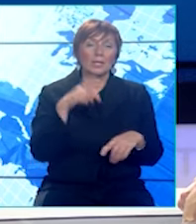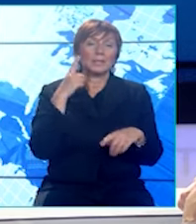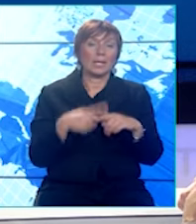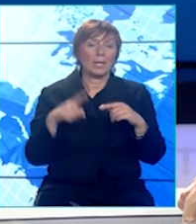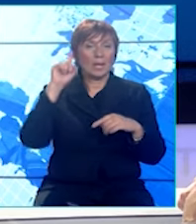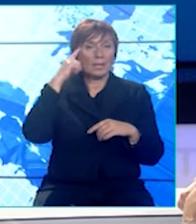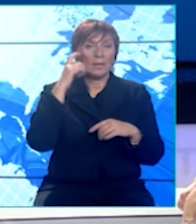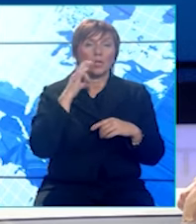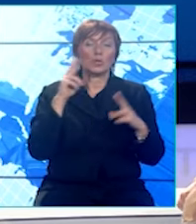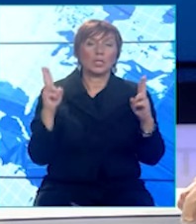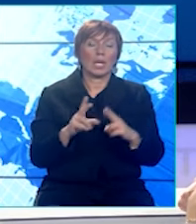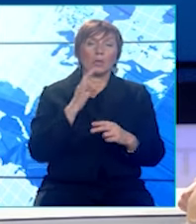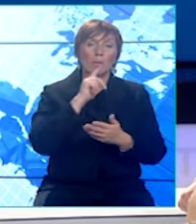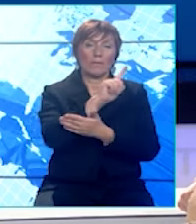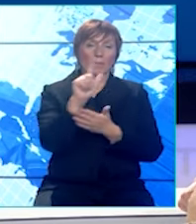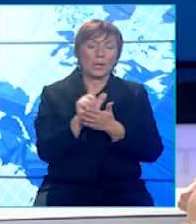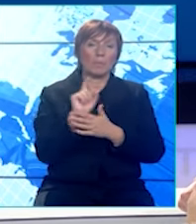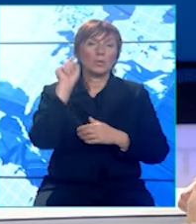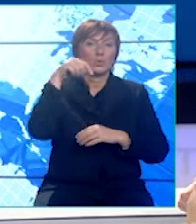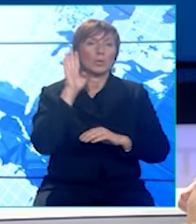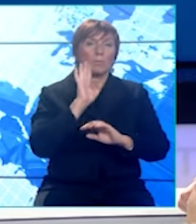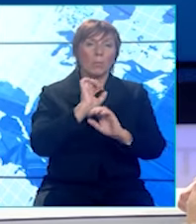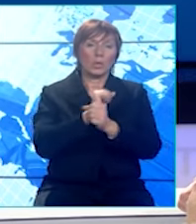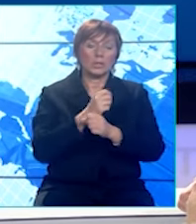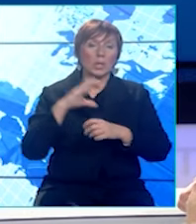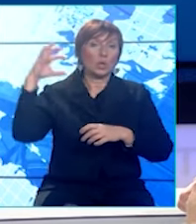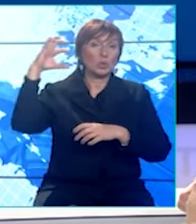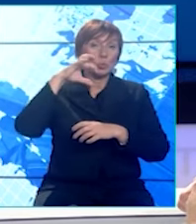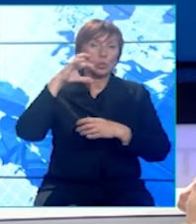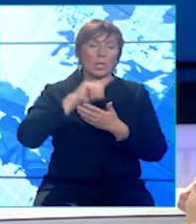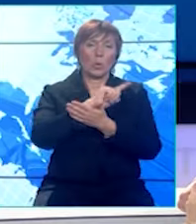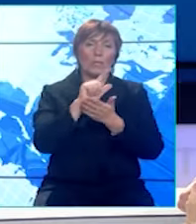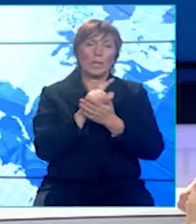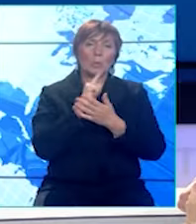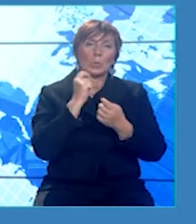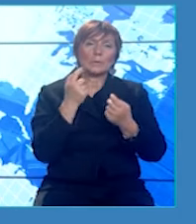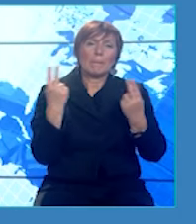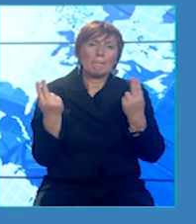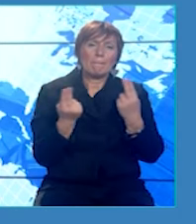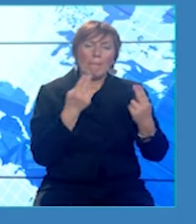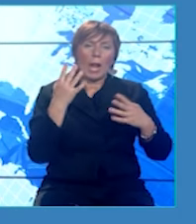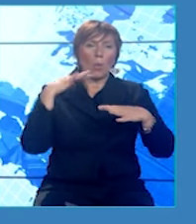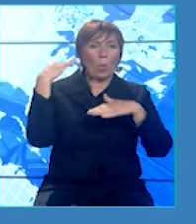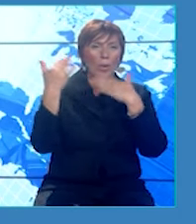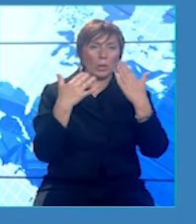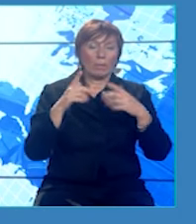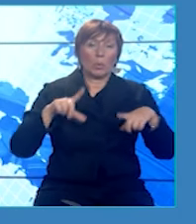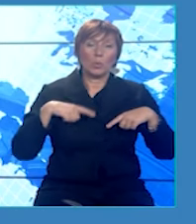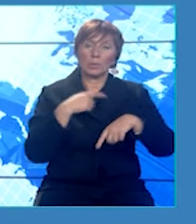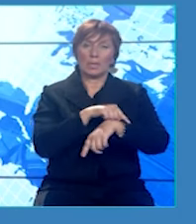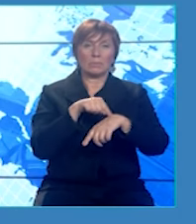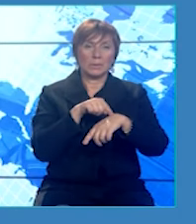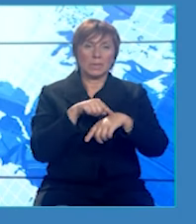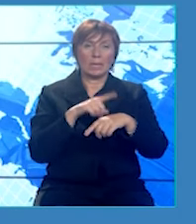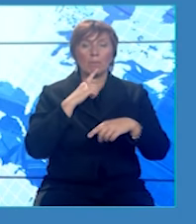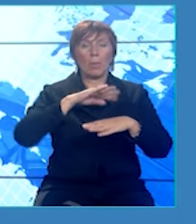Za kraj dnevnika još kratko o vremenu. Sutra u Bosni i Hercegovini sunčano vrijeme uz malu do umjerenu na oblaku. U jutarnjim